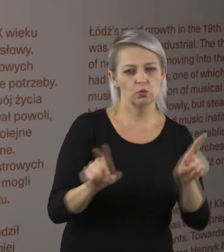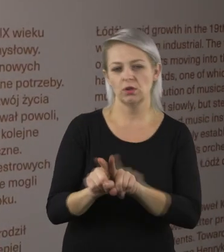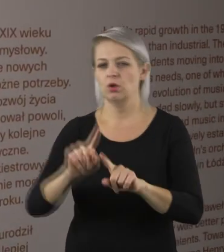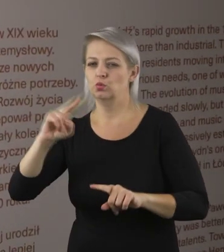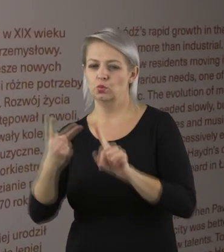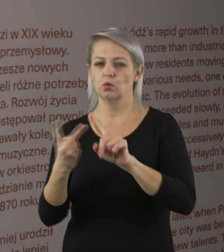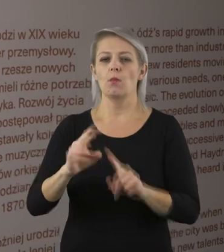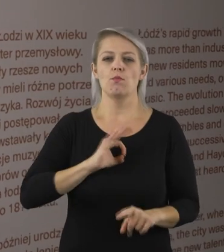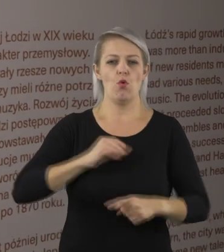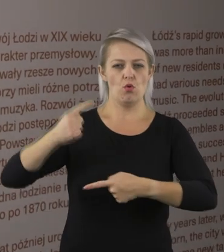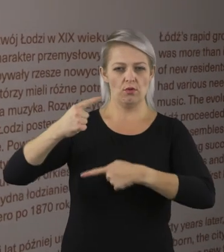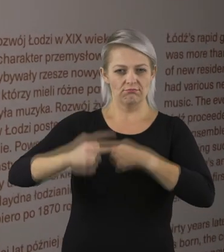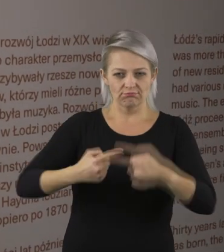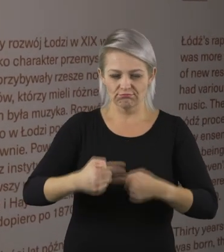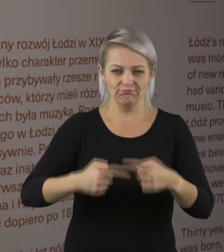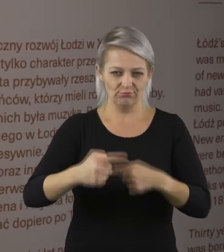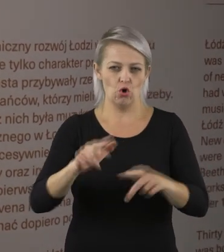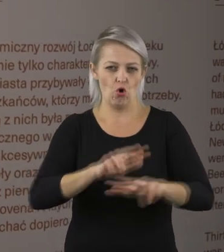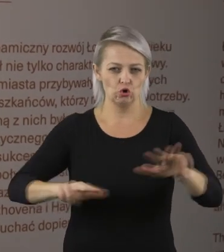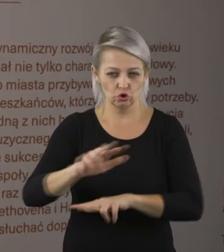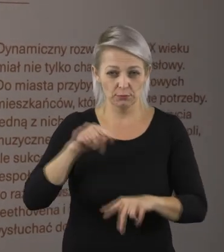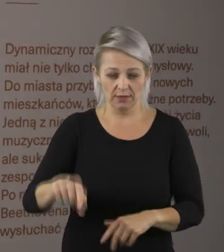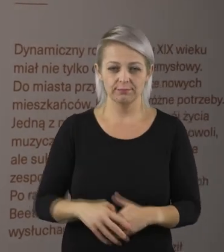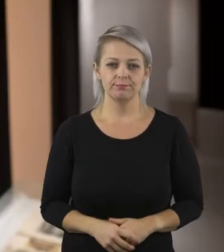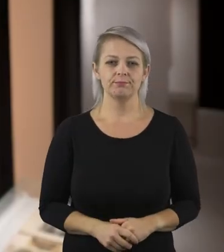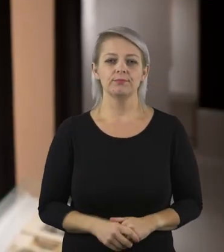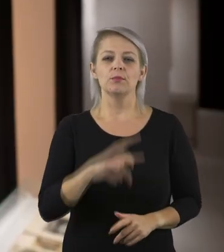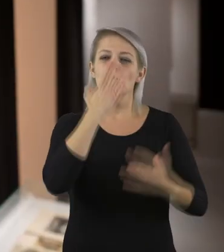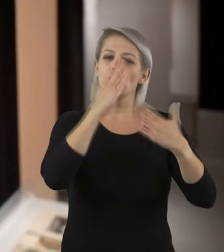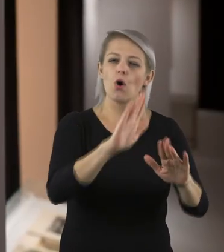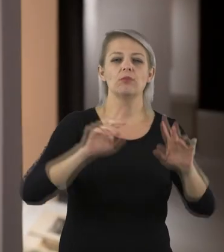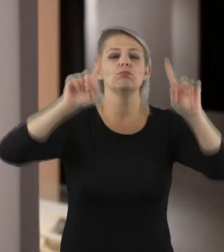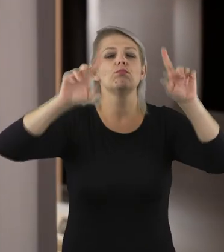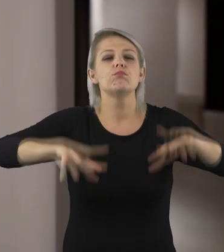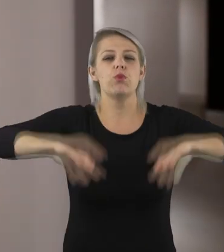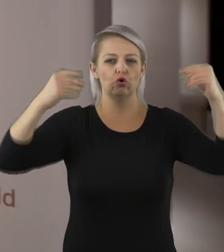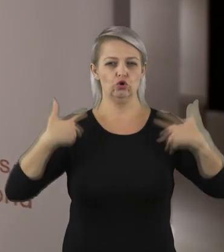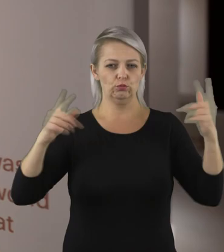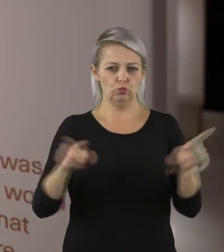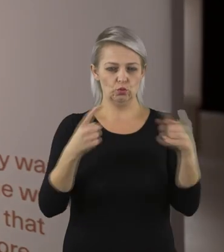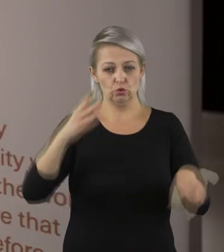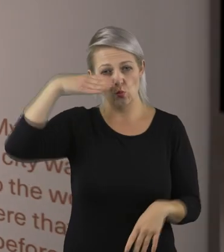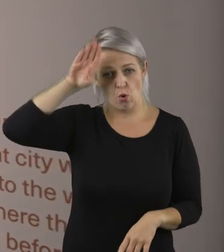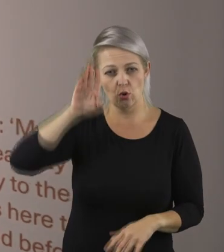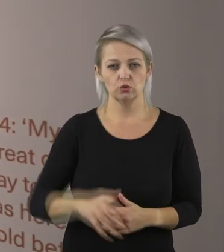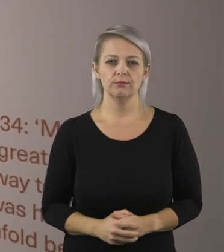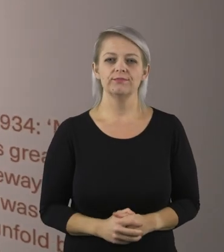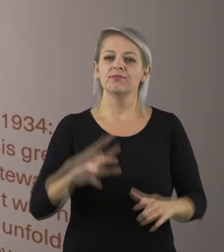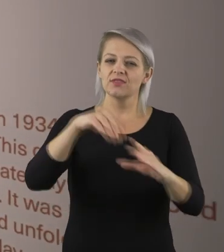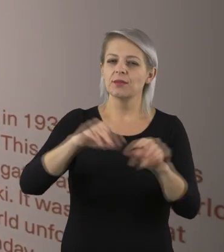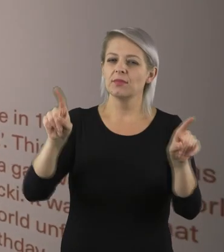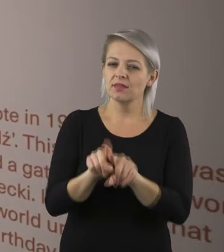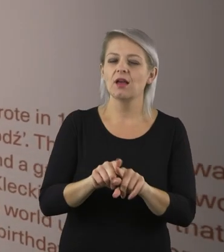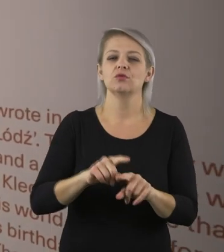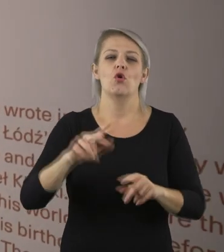Muzyczna Łódź oraz To moja kolebka rodzima, ukazujące początki życia muzycznego Łodzi, a